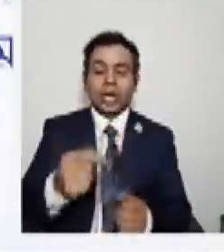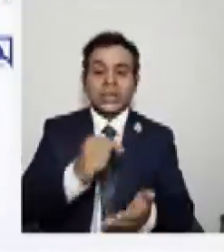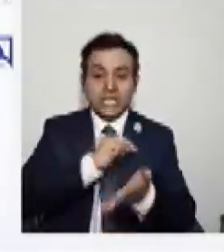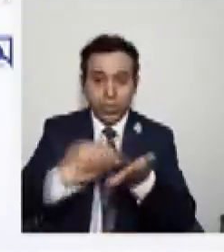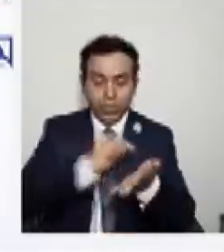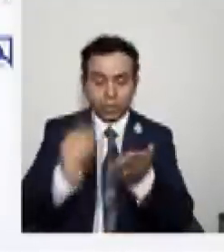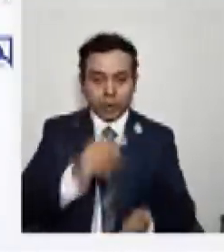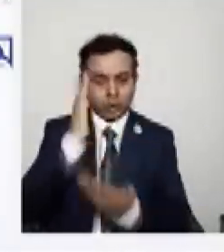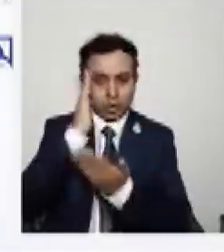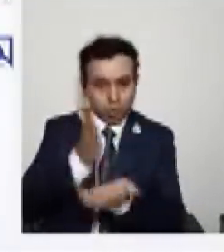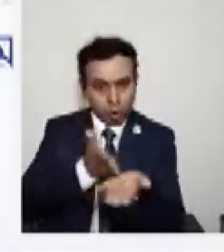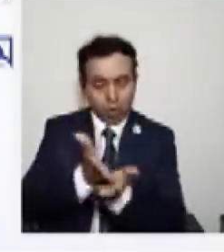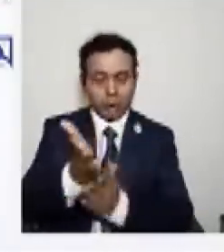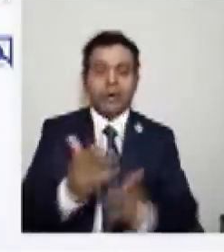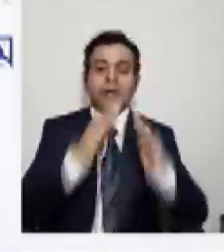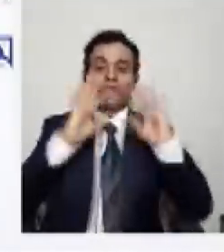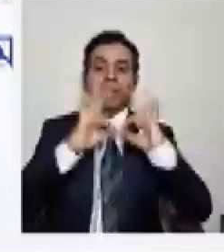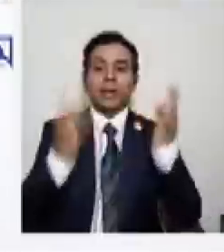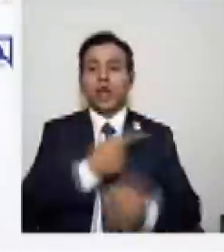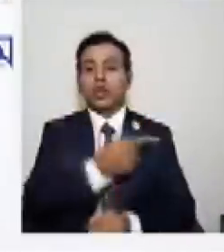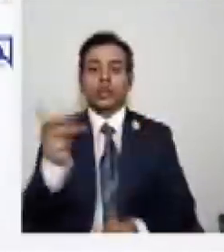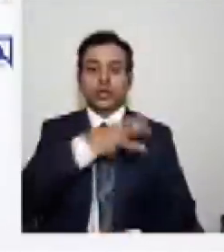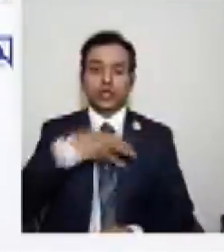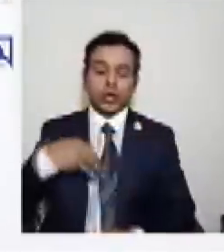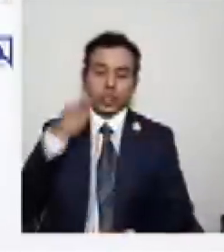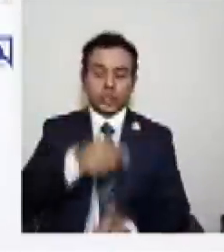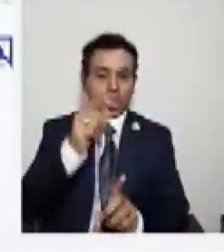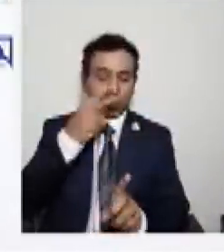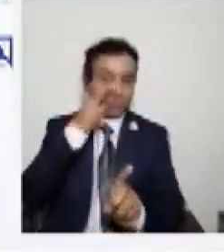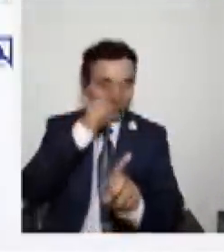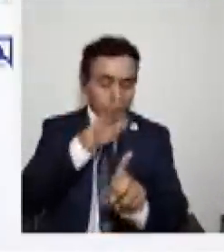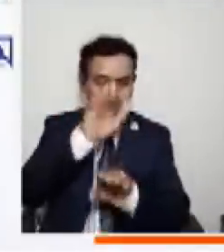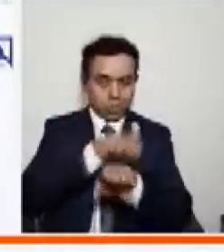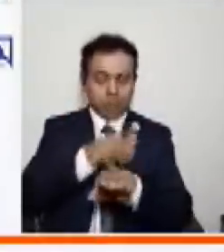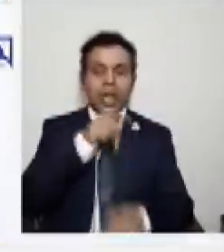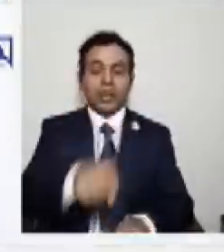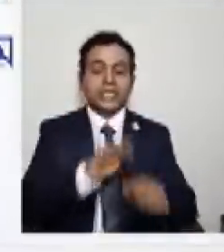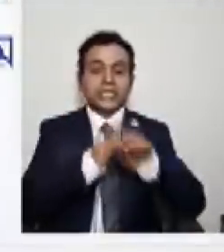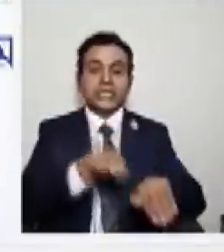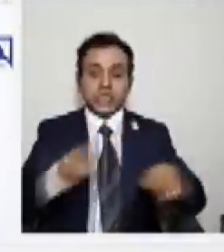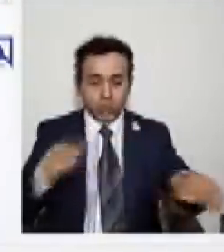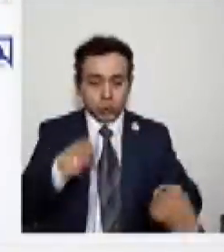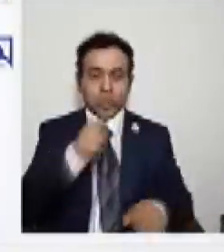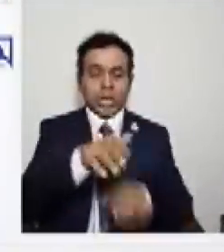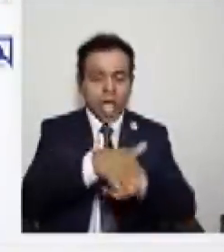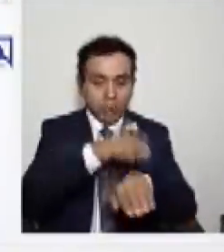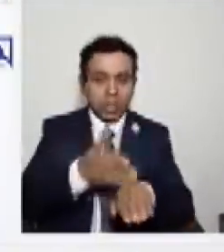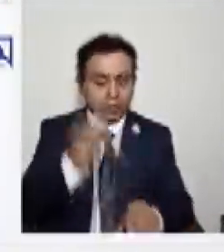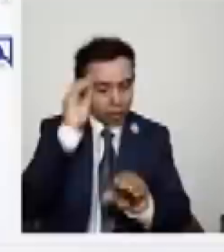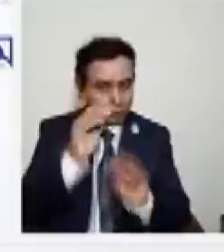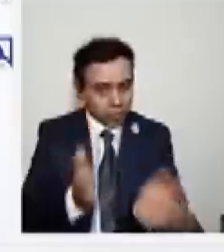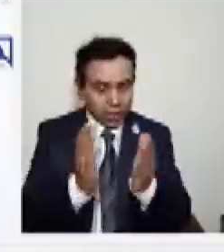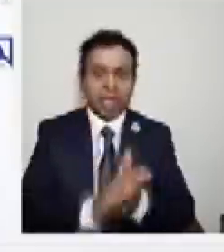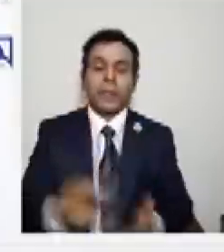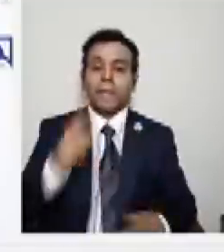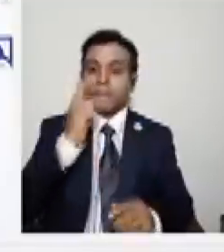করোনা থেকে প্রতিরোধের জন্য যা যা ব্যবস্থা তারা যেন সঠিকভাবে পালন করেন, সেই জন্য পরিবারের অন্য সদস্যদের সেদিকে বিশেষভাবে